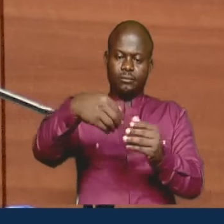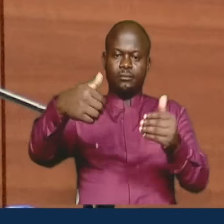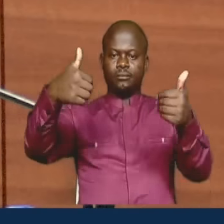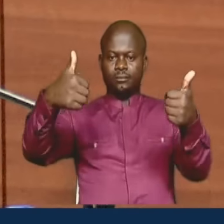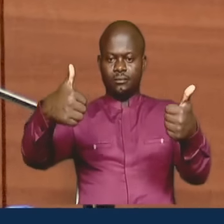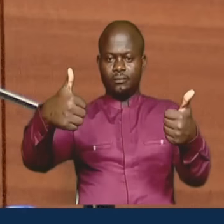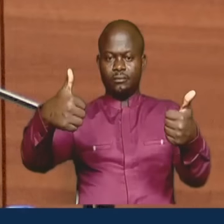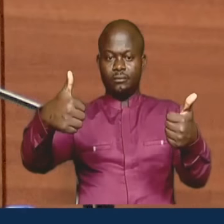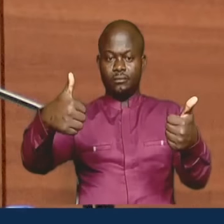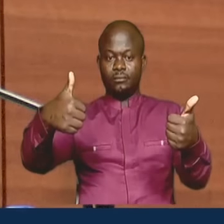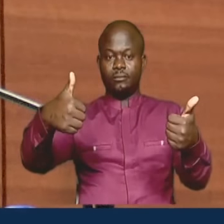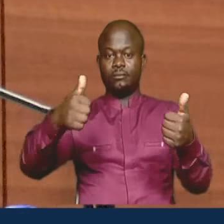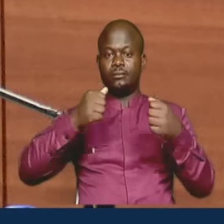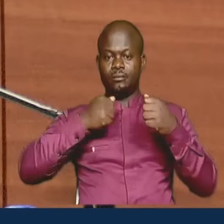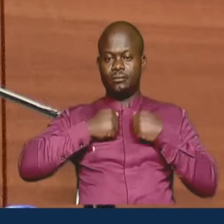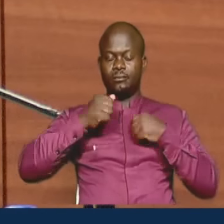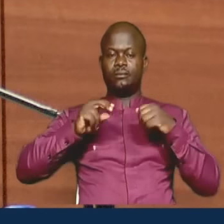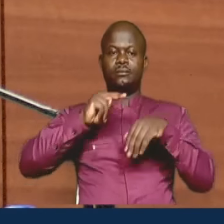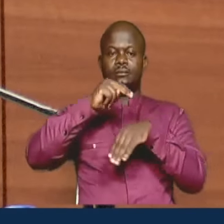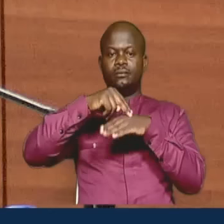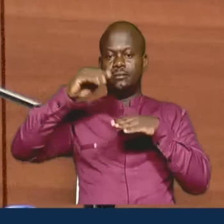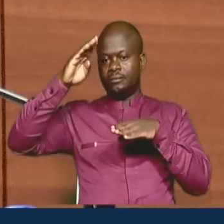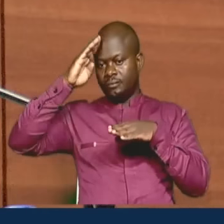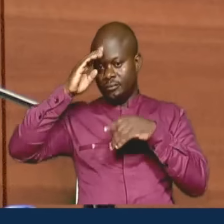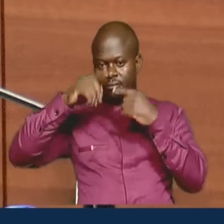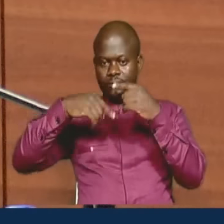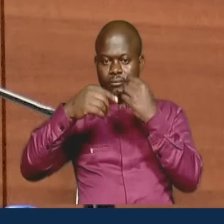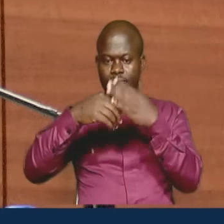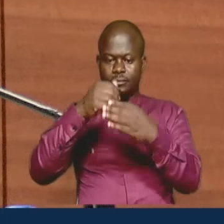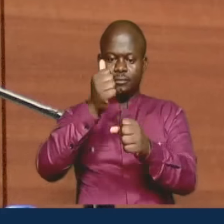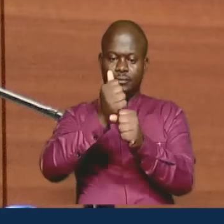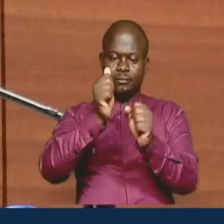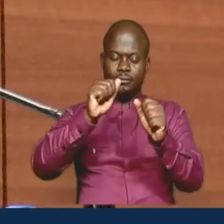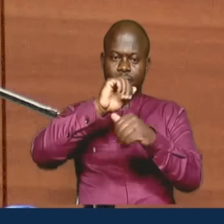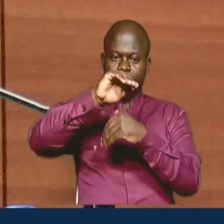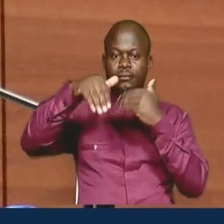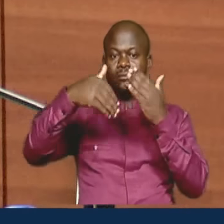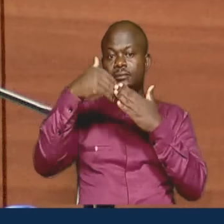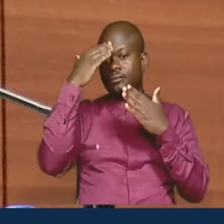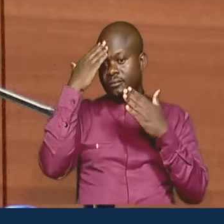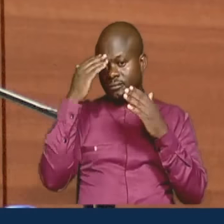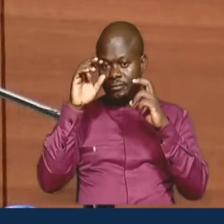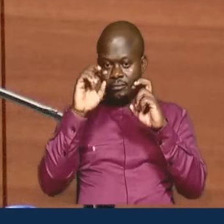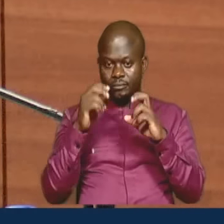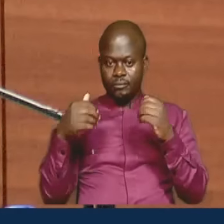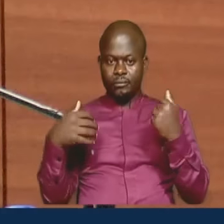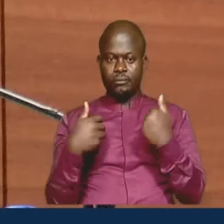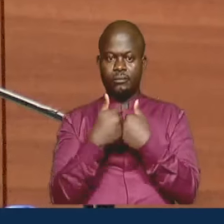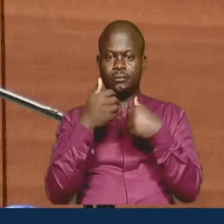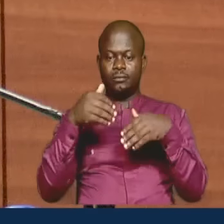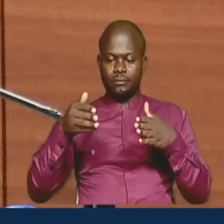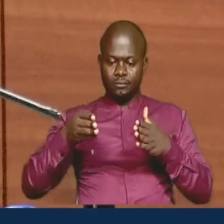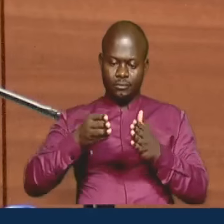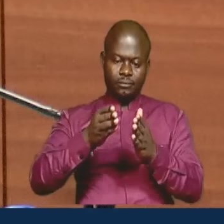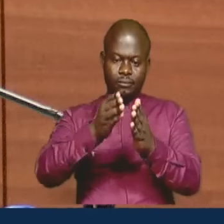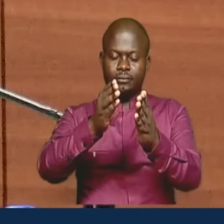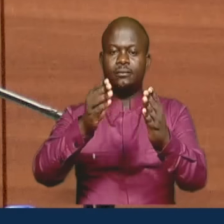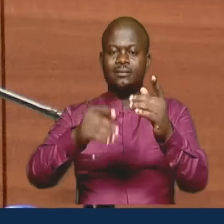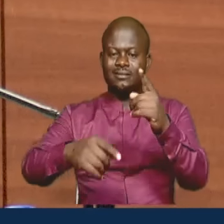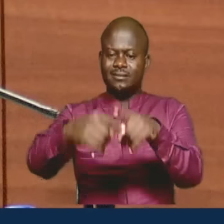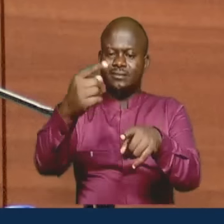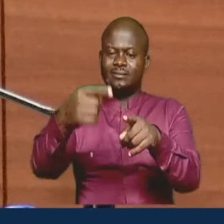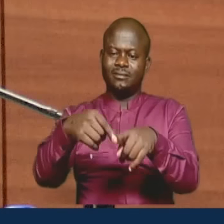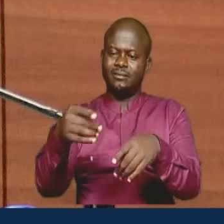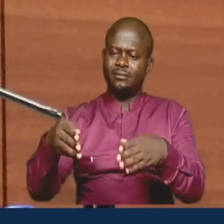Rwanda National Police ikomeje gukora ibishoboka byose kugira ngo impanuka zo mu muhanda zitana